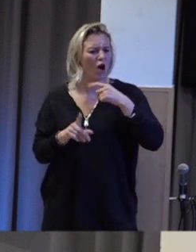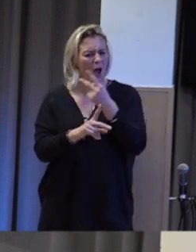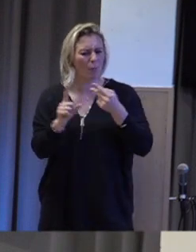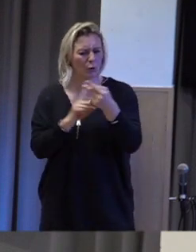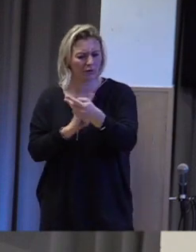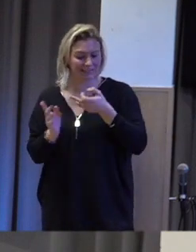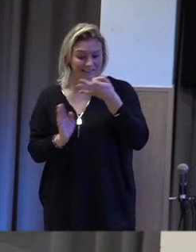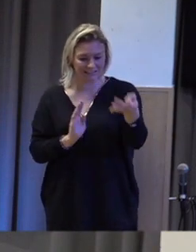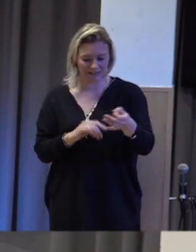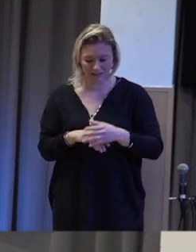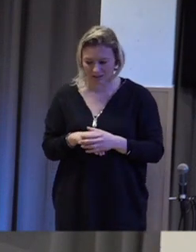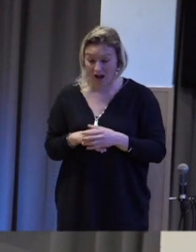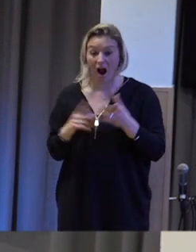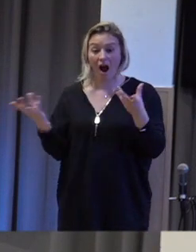de nous